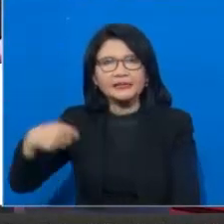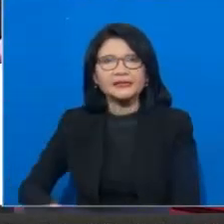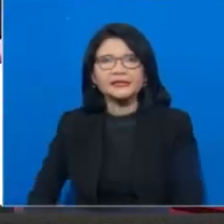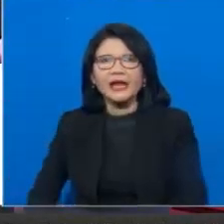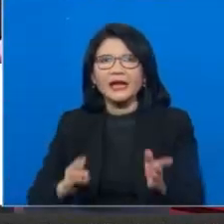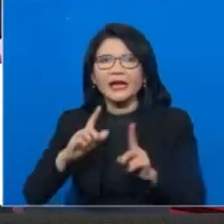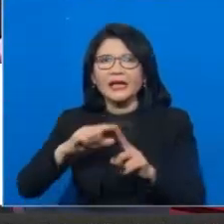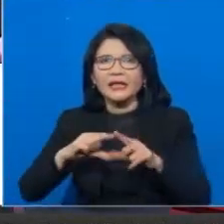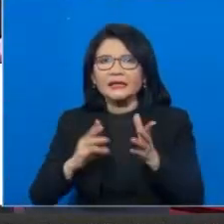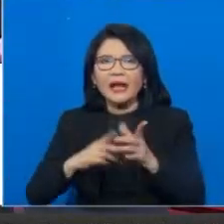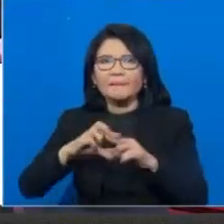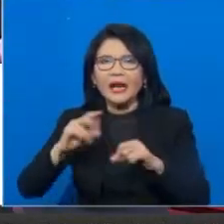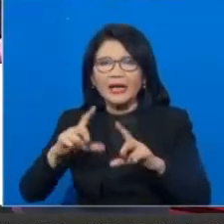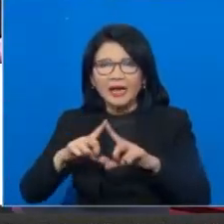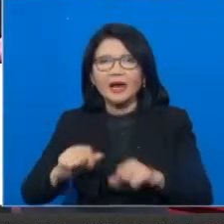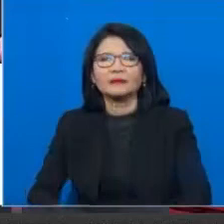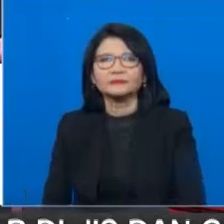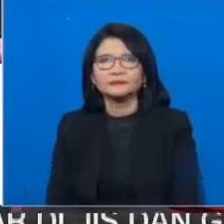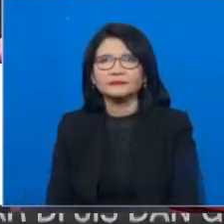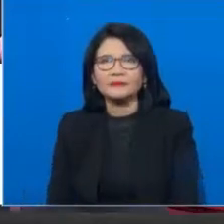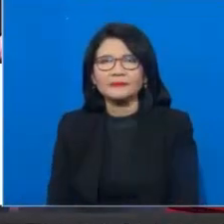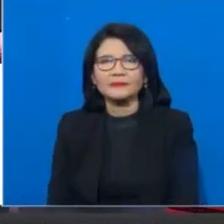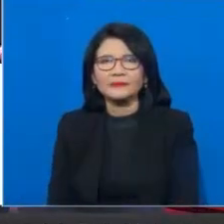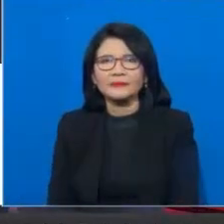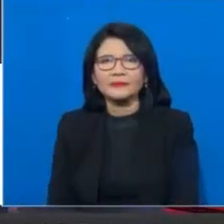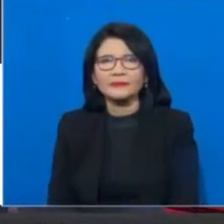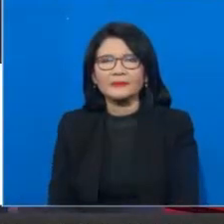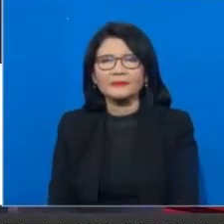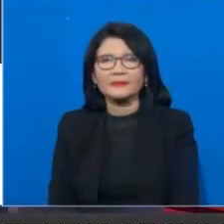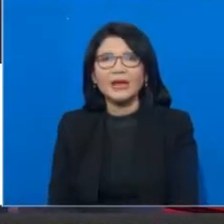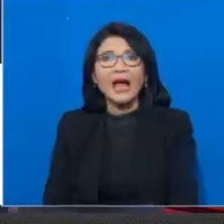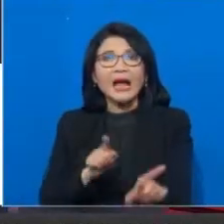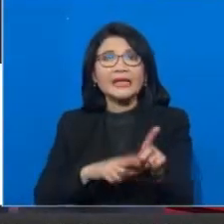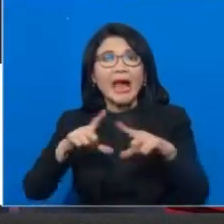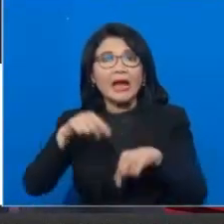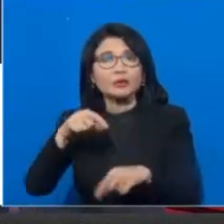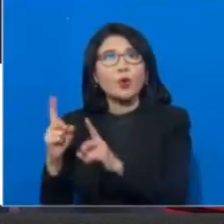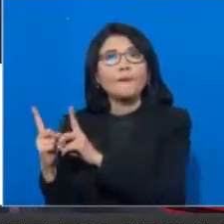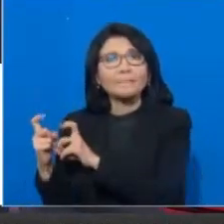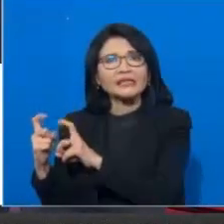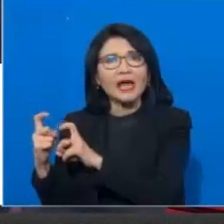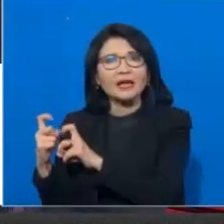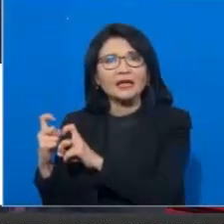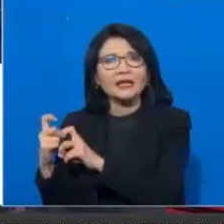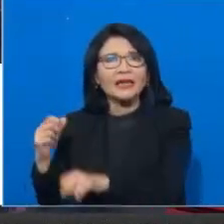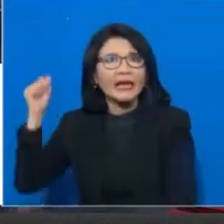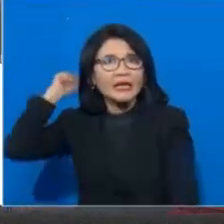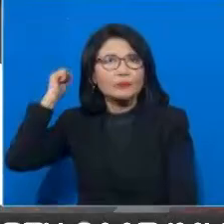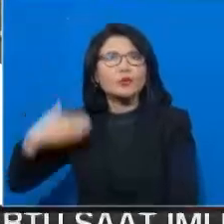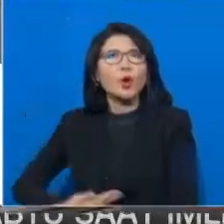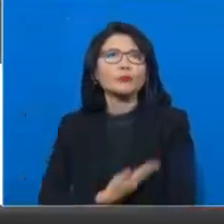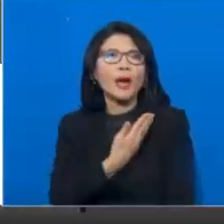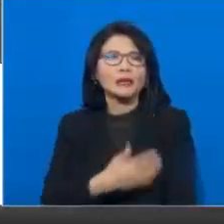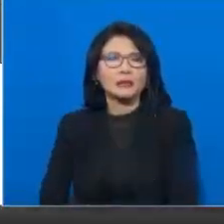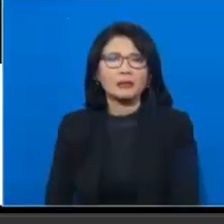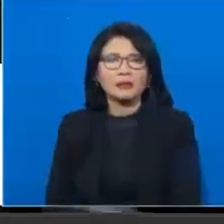artis Tamara Tiasmara dan Anggir Dimas. Diketahui YA merupakan kekasih dari ibu korban, Tamara.